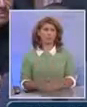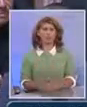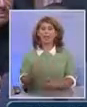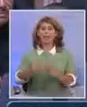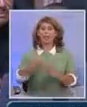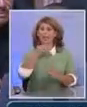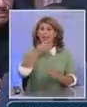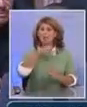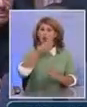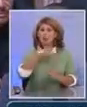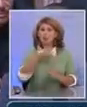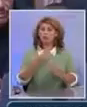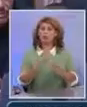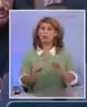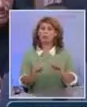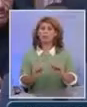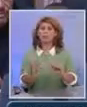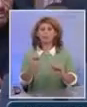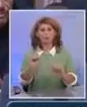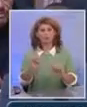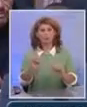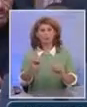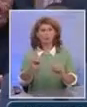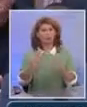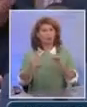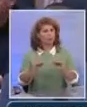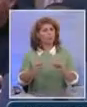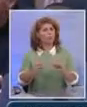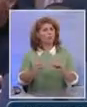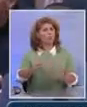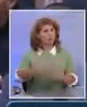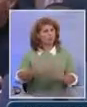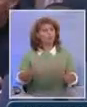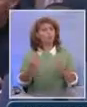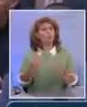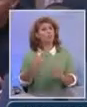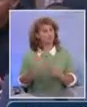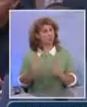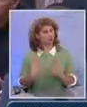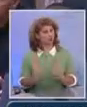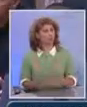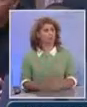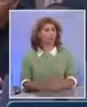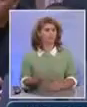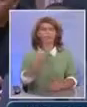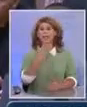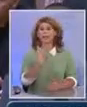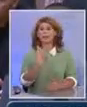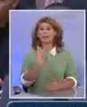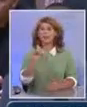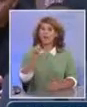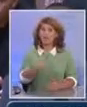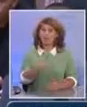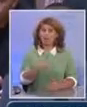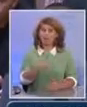Ελληνόγλωση εκπαίδευση και όχι εκπαίδευση των Ελλήνων. Πολύ σημαντικό, διότι αυτοί